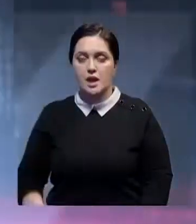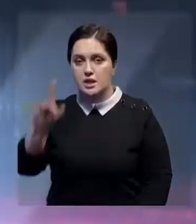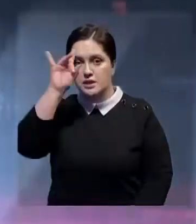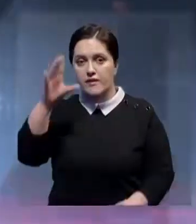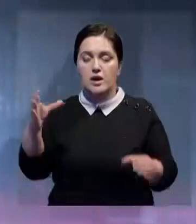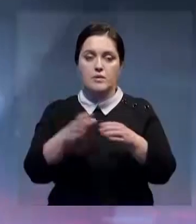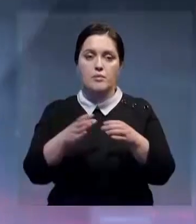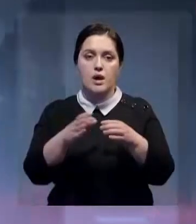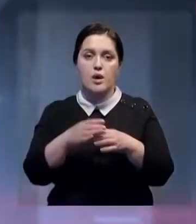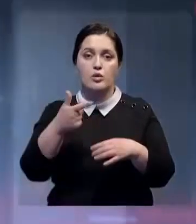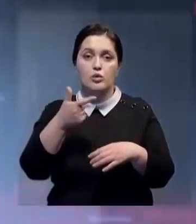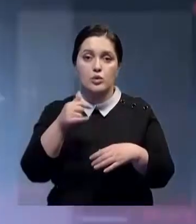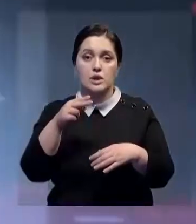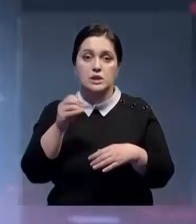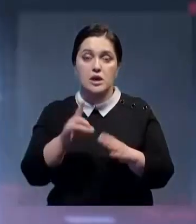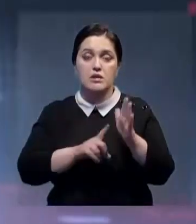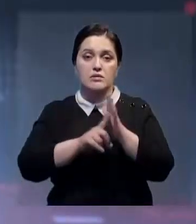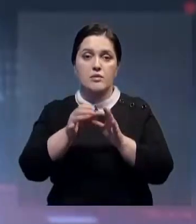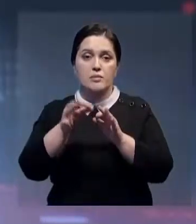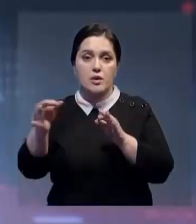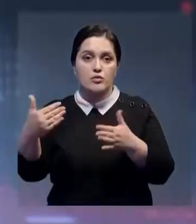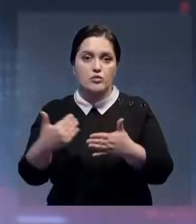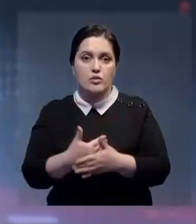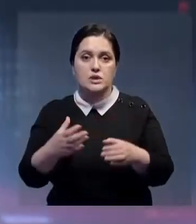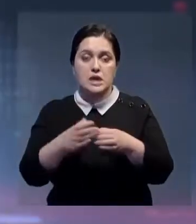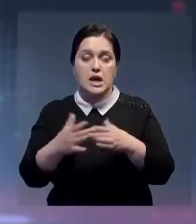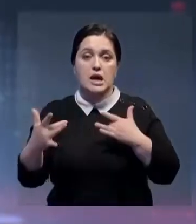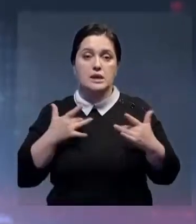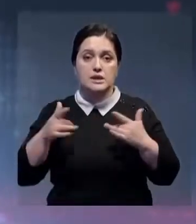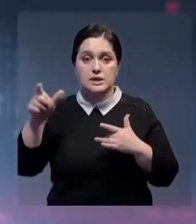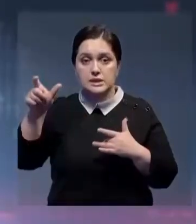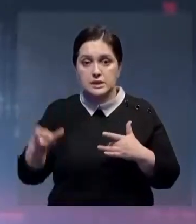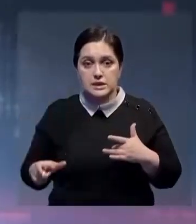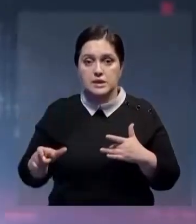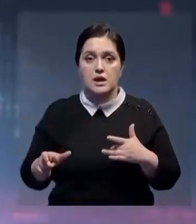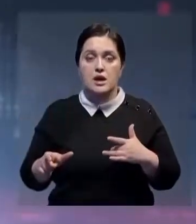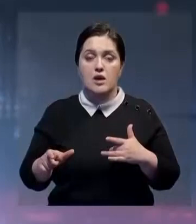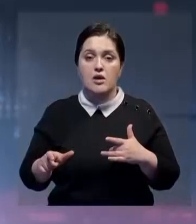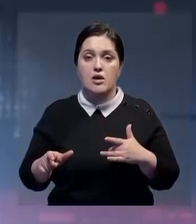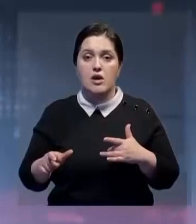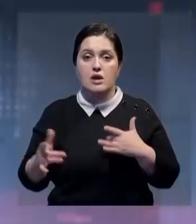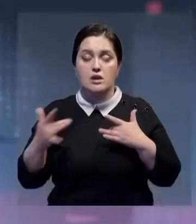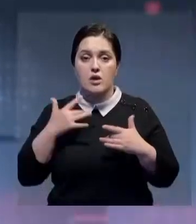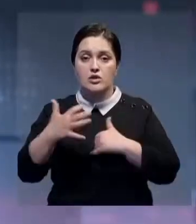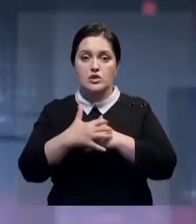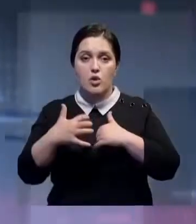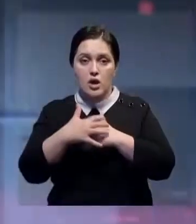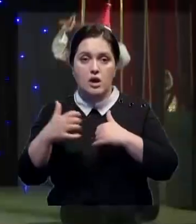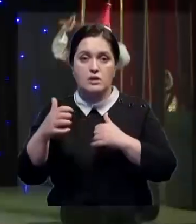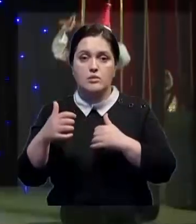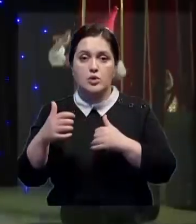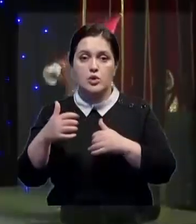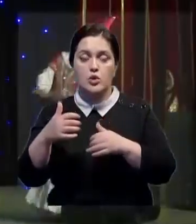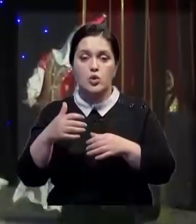Известный ансамбль «Гульдер» начал свои первые гастроли в обновленном составе. Артисты возрожденного коллектива дали свой второй концерт в Кокшетау.